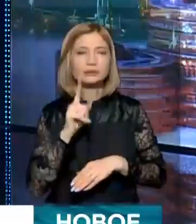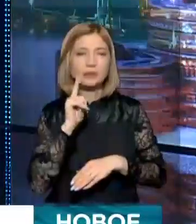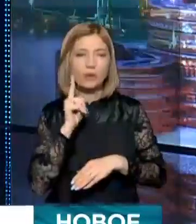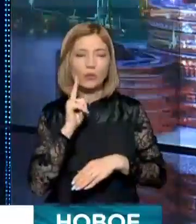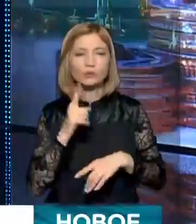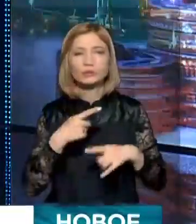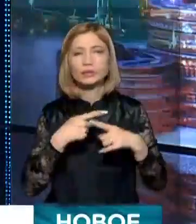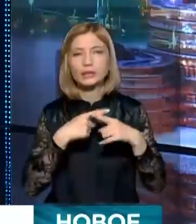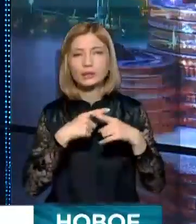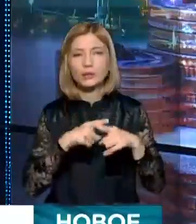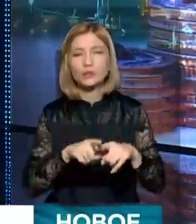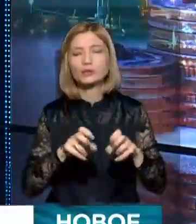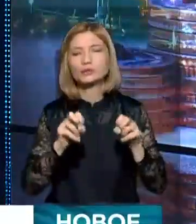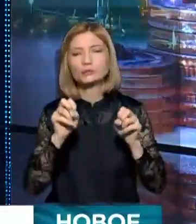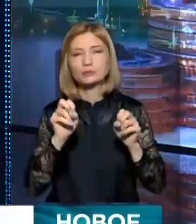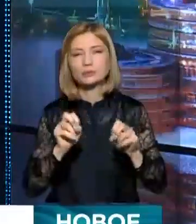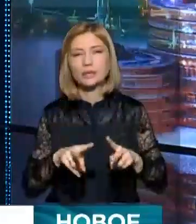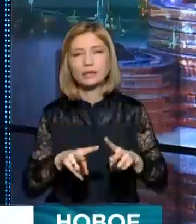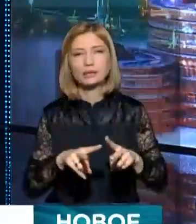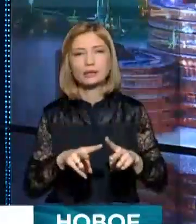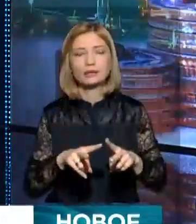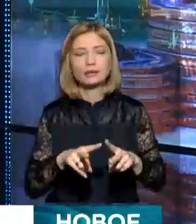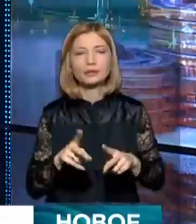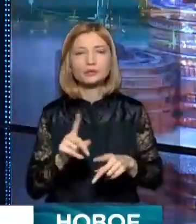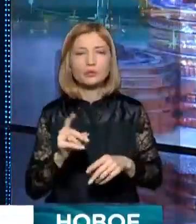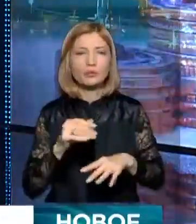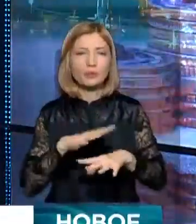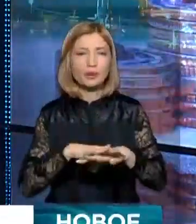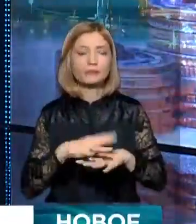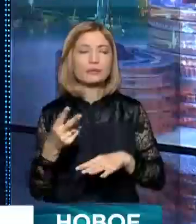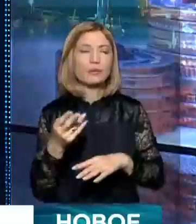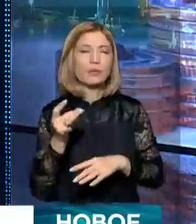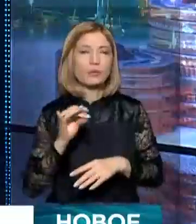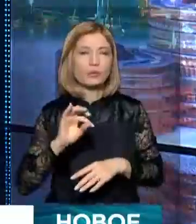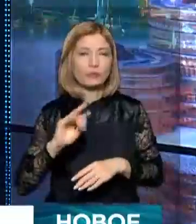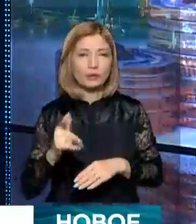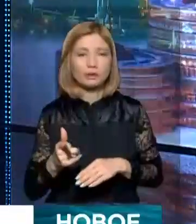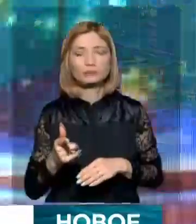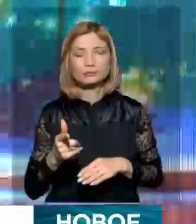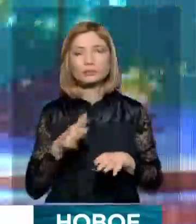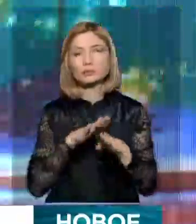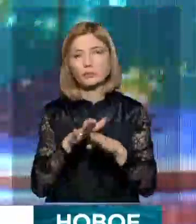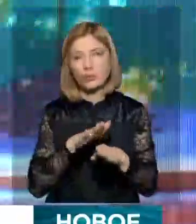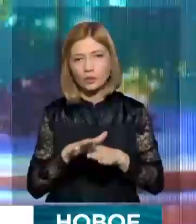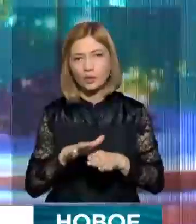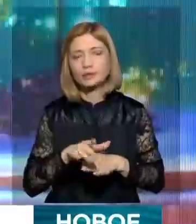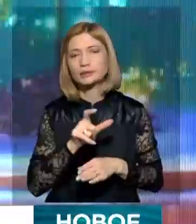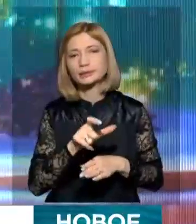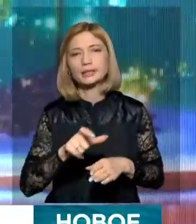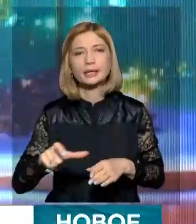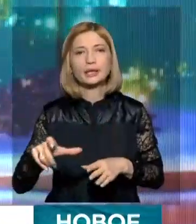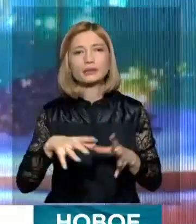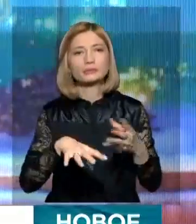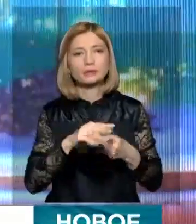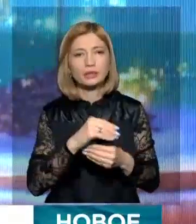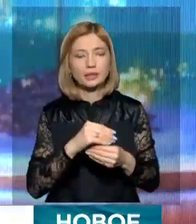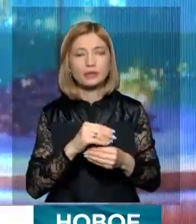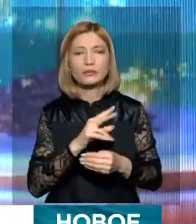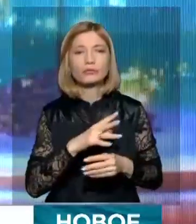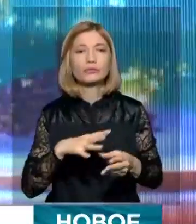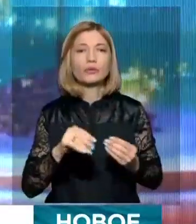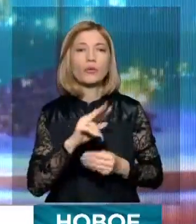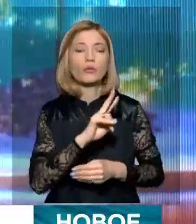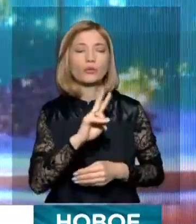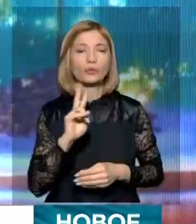из специального селектора, которые банки второго уровня смогут реализовывать среди населения. То есть все, кто